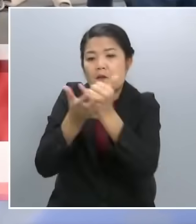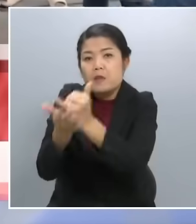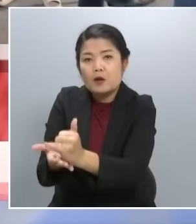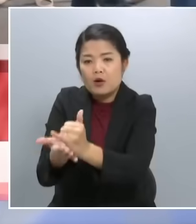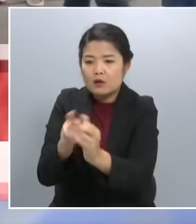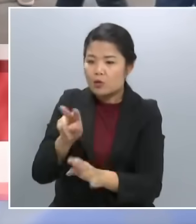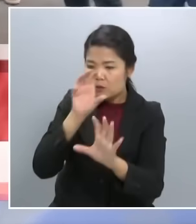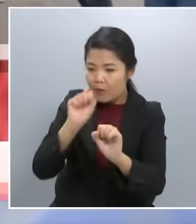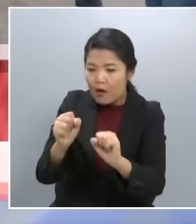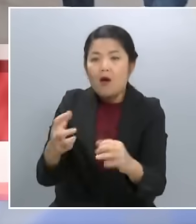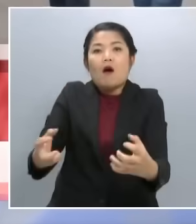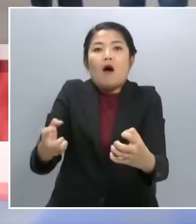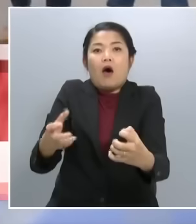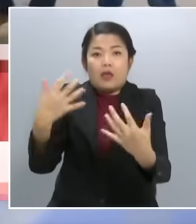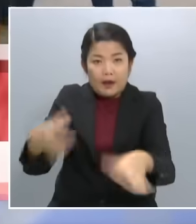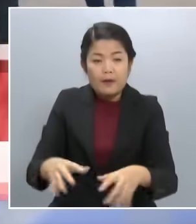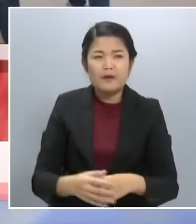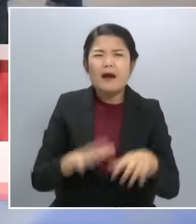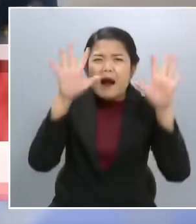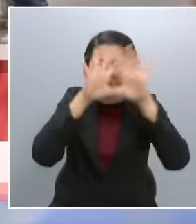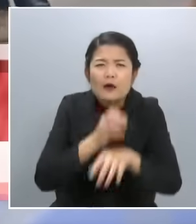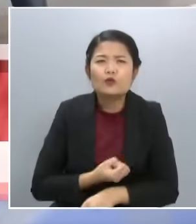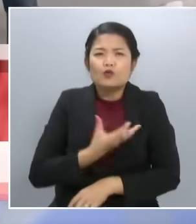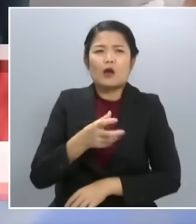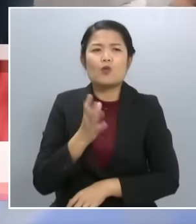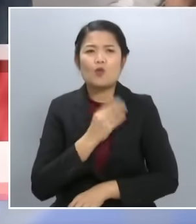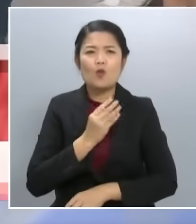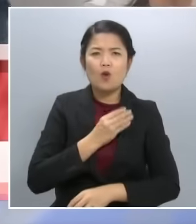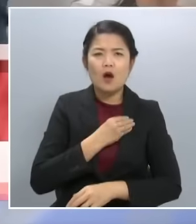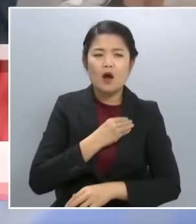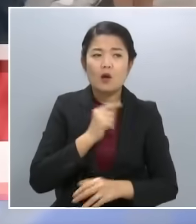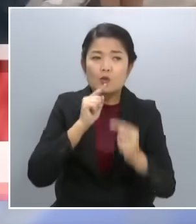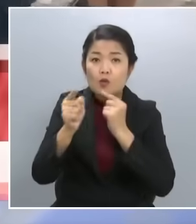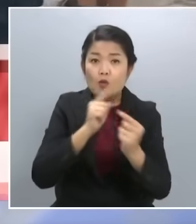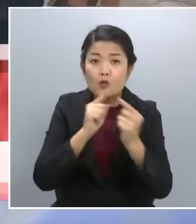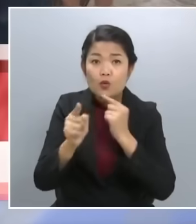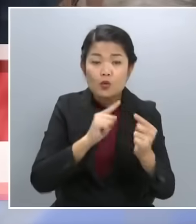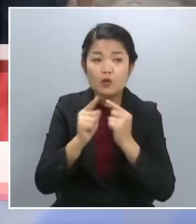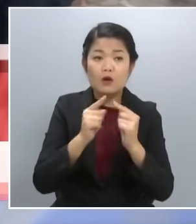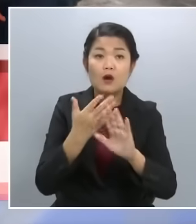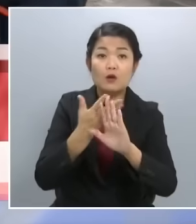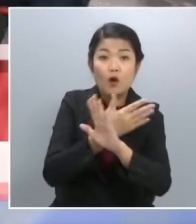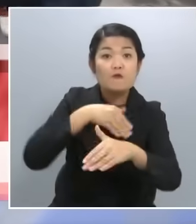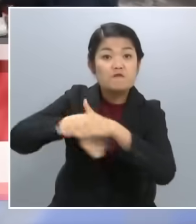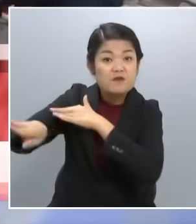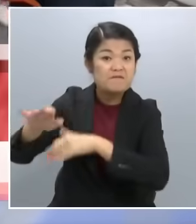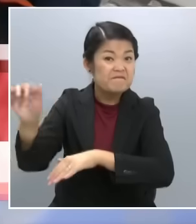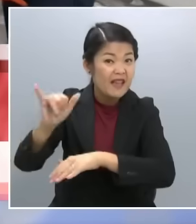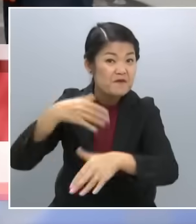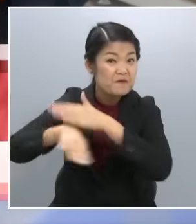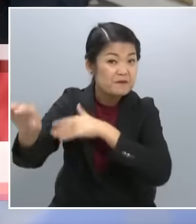ทีแพรวก็ช็อกแล้วเขาเหมือนตกใจเหมือนกลัวด้วยเาคุยกับหนูนะวันล่าสุดก่อนที่เขาจะหนีไปเขาบอกว่า